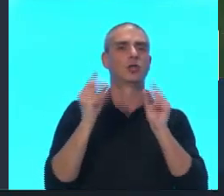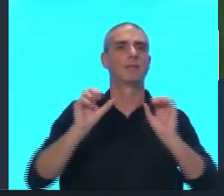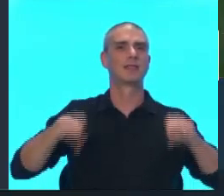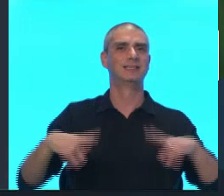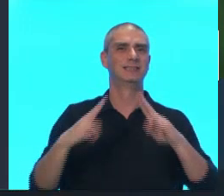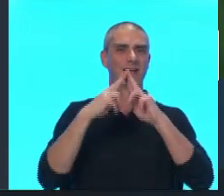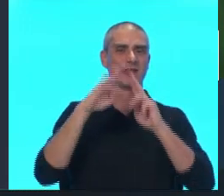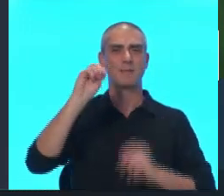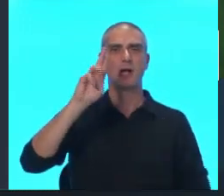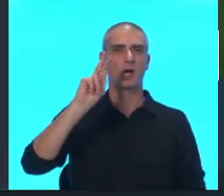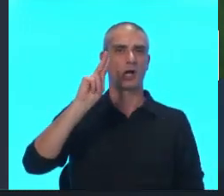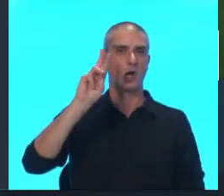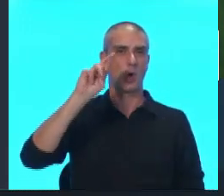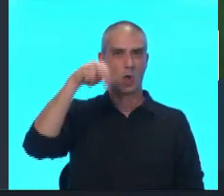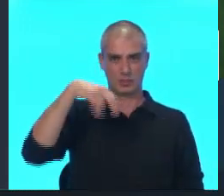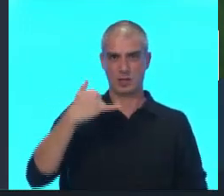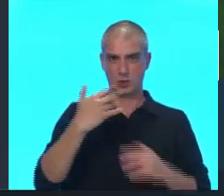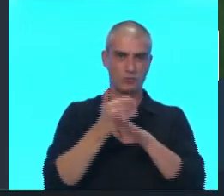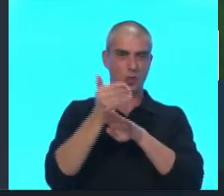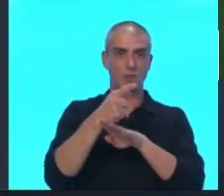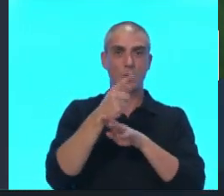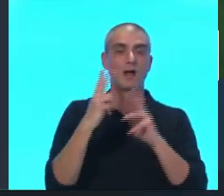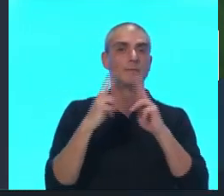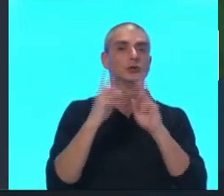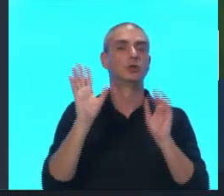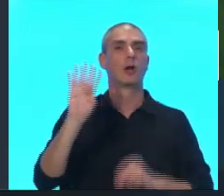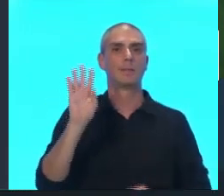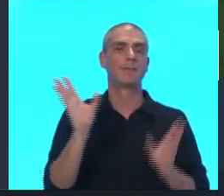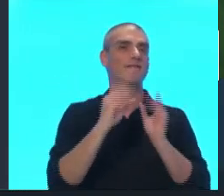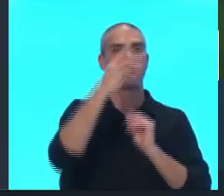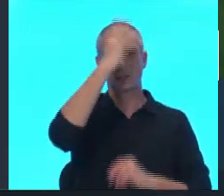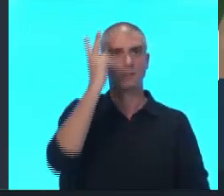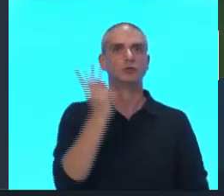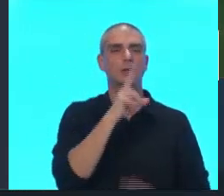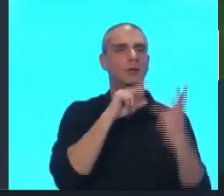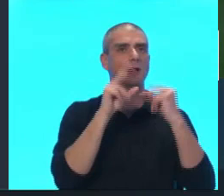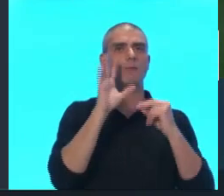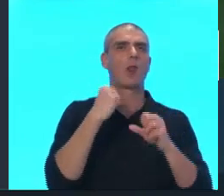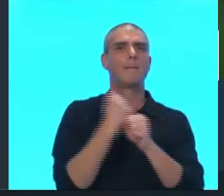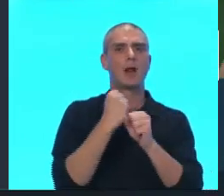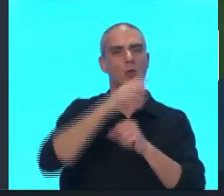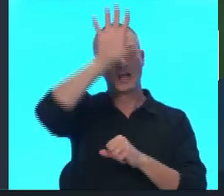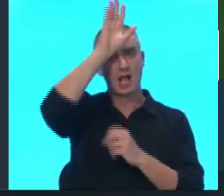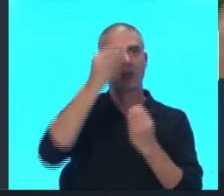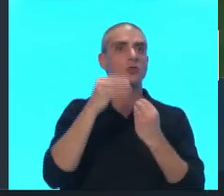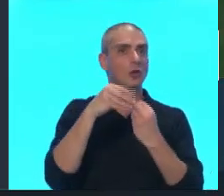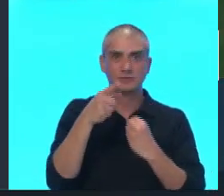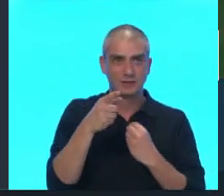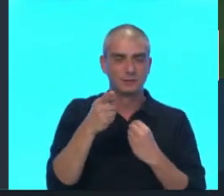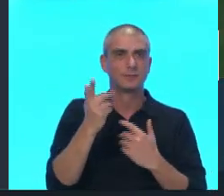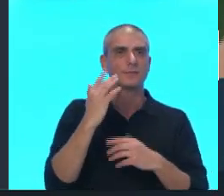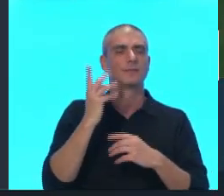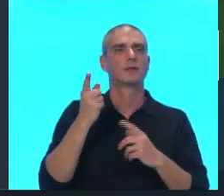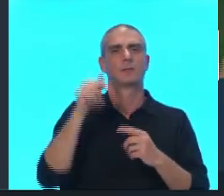מקרו הערב מאוחר יותר. במהלך הפגישה של נתניהו וטראמפ, השניים גם צפויים לשוחח על פעילות איראנית אחרת, והיא הפעילות